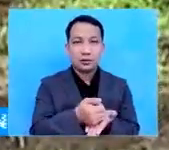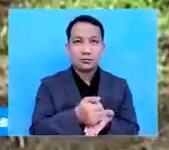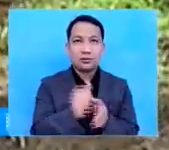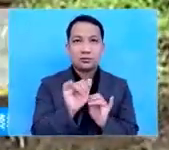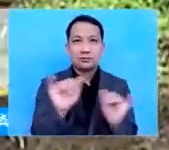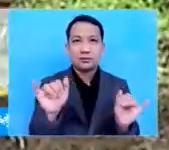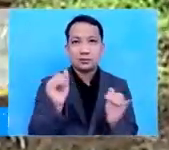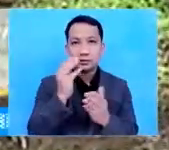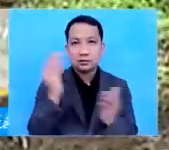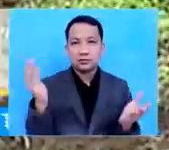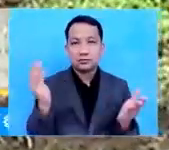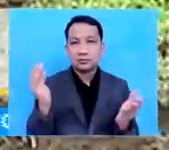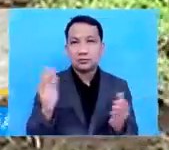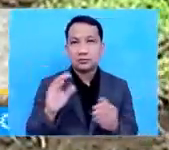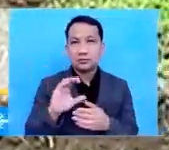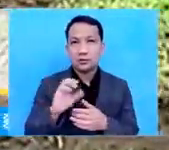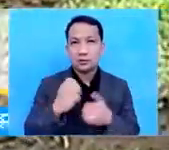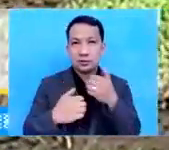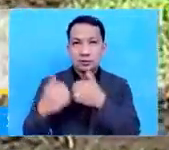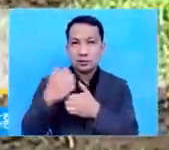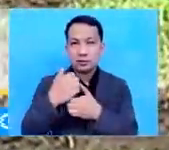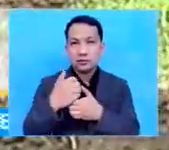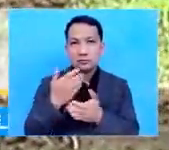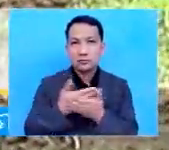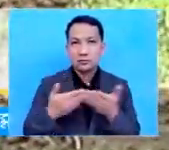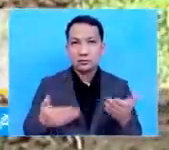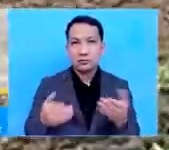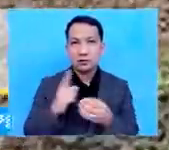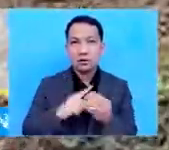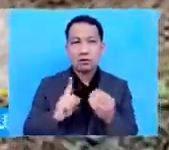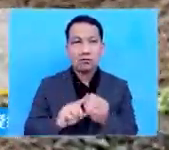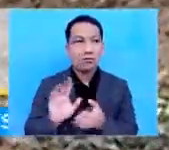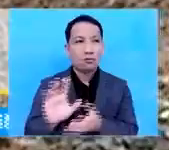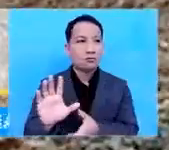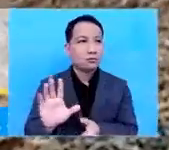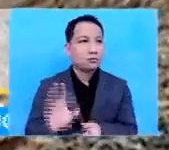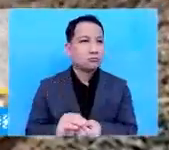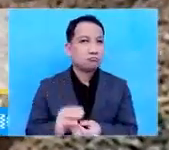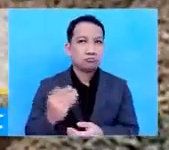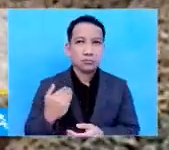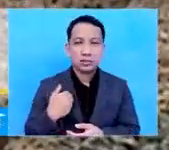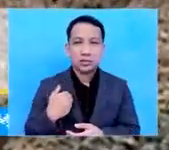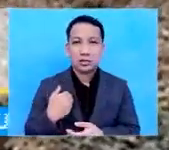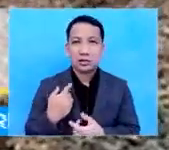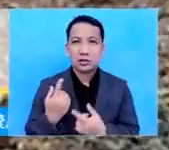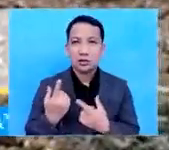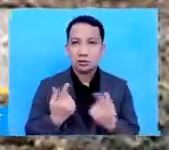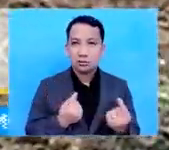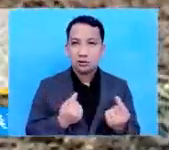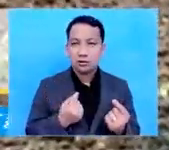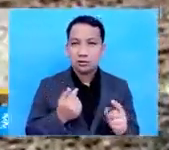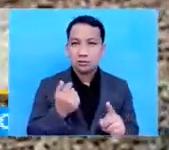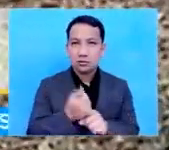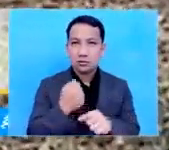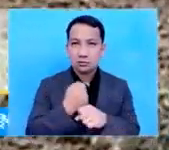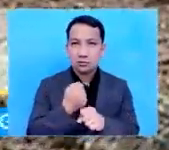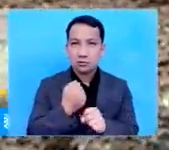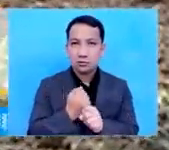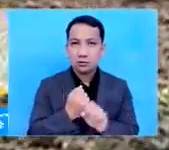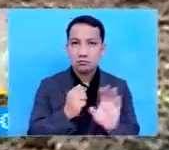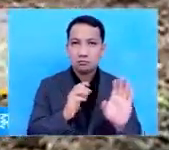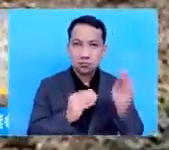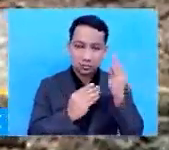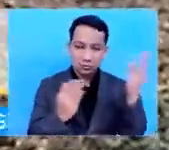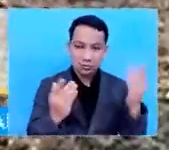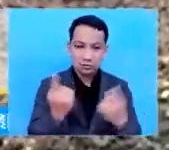yung ating City Engineers, no? Yung mga equipment natin para sa ganun magawa natin yung